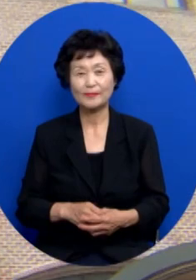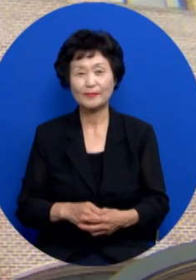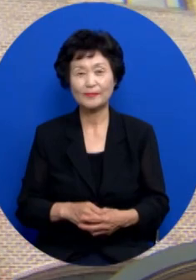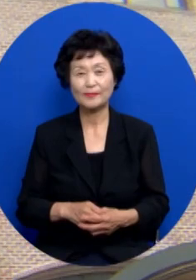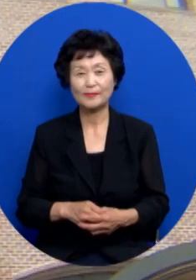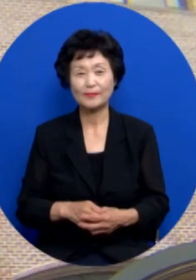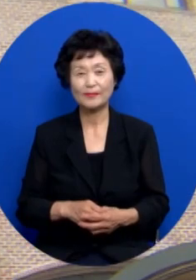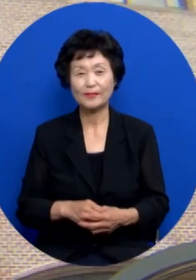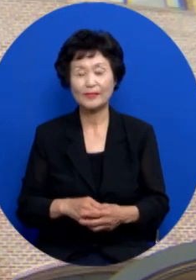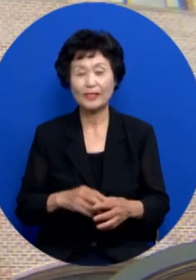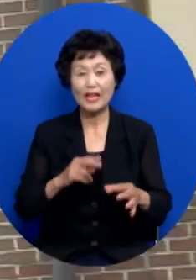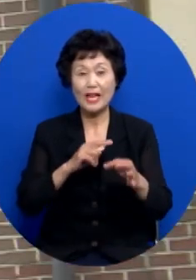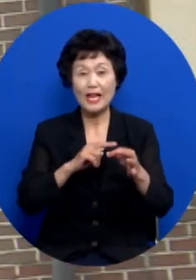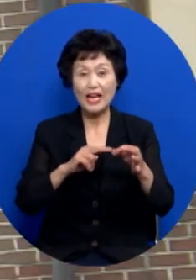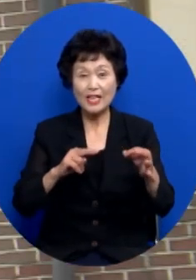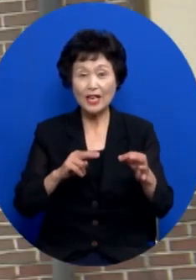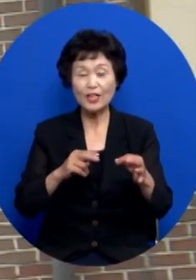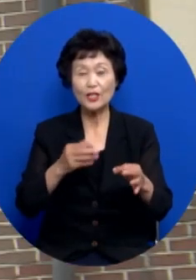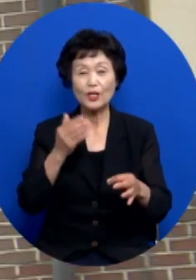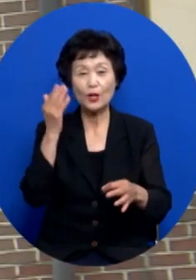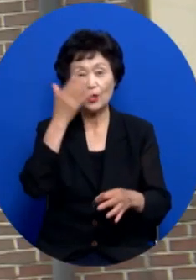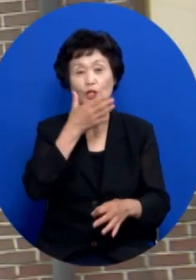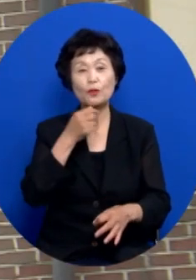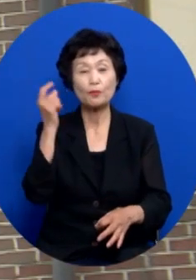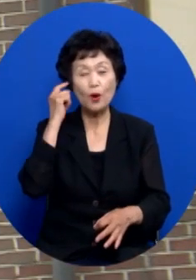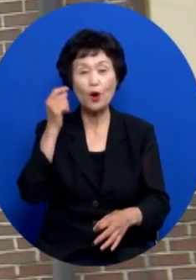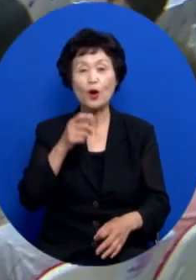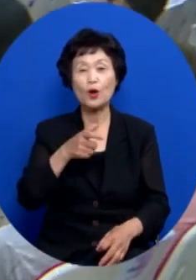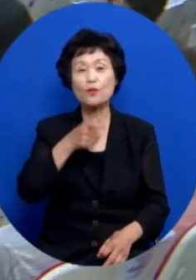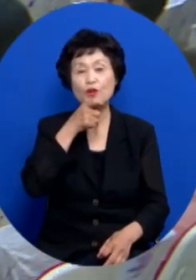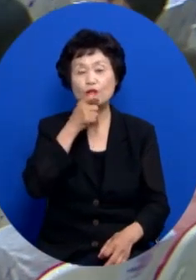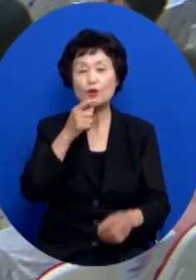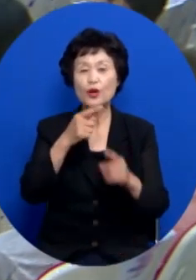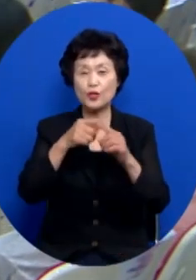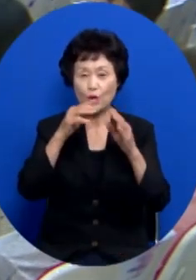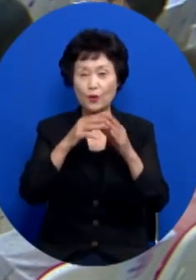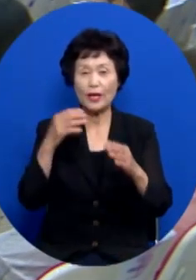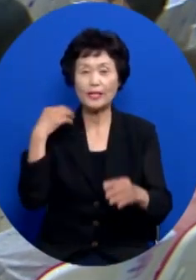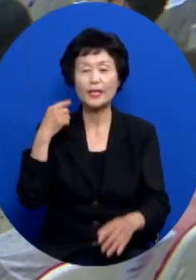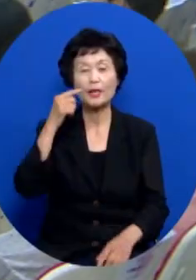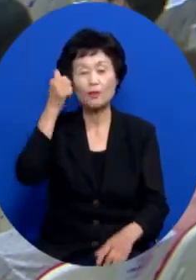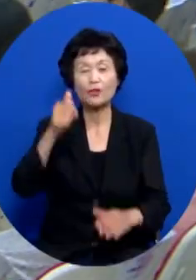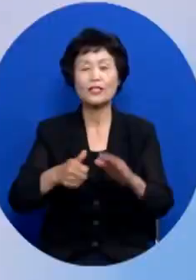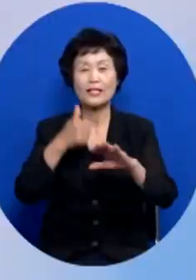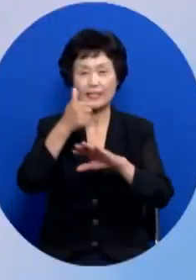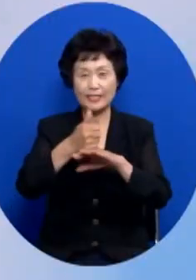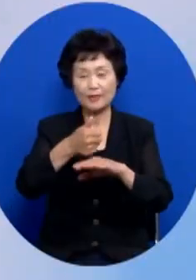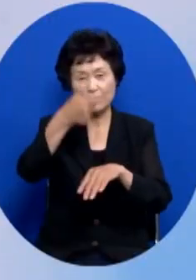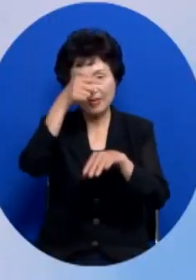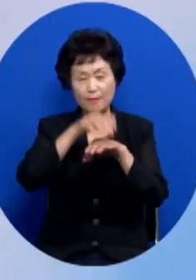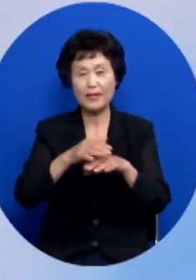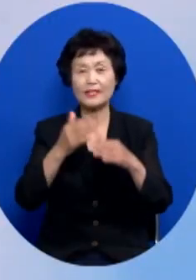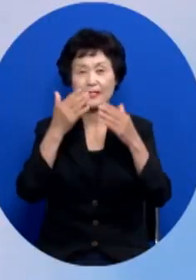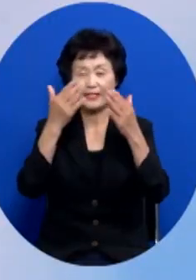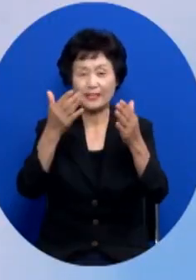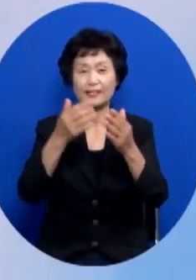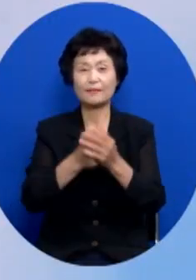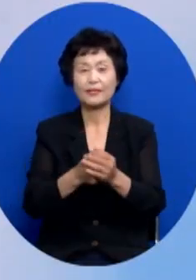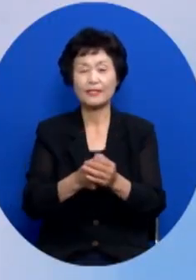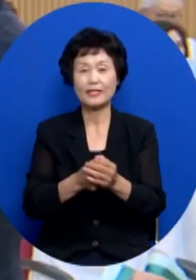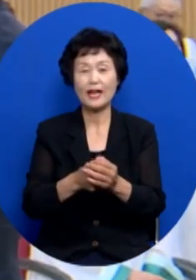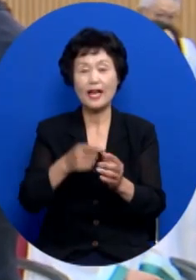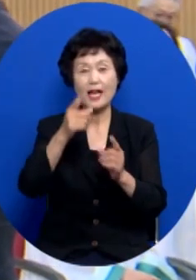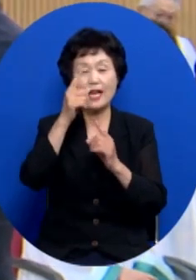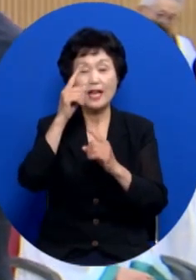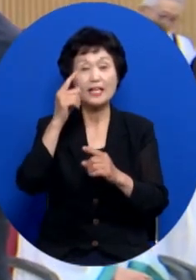여의도 순복음 수원교회가 담임 목사 취임 감사 예배를 드렸습니다. 예배에서는 기독교 대한 하나님의 성에